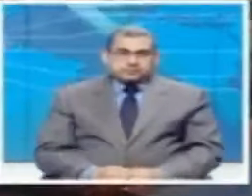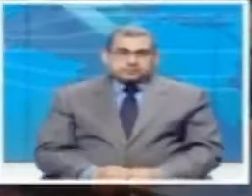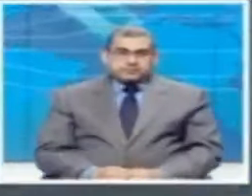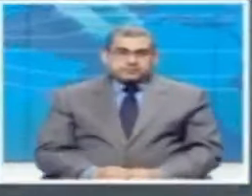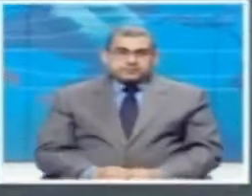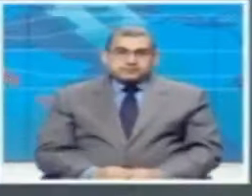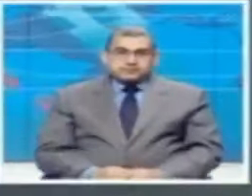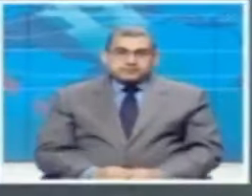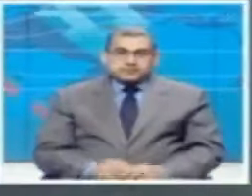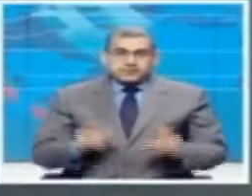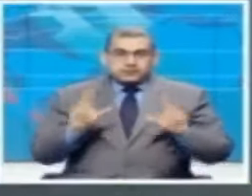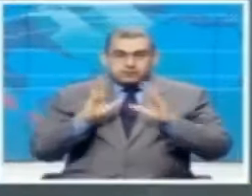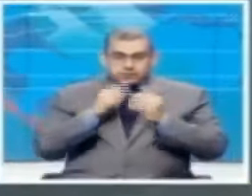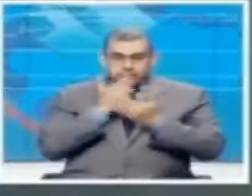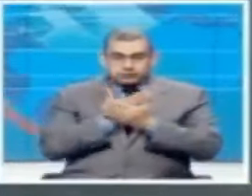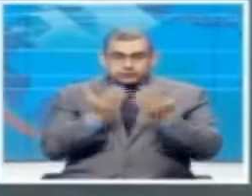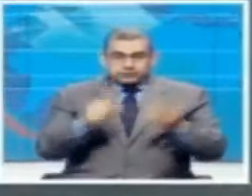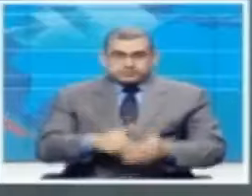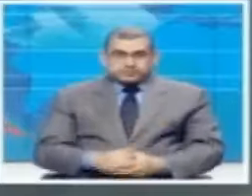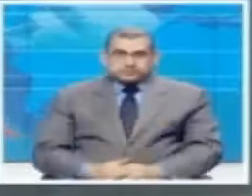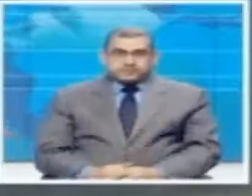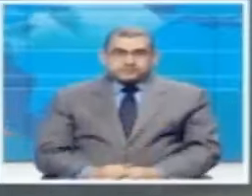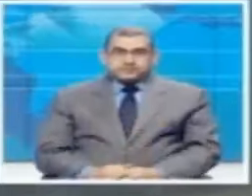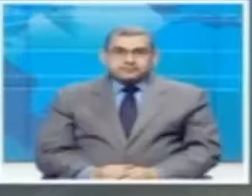سوزن مصطفى التلفزيون